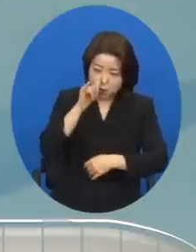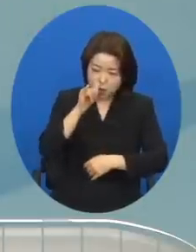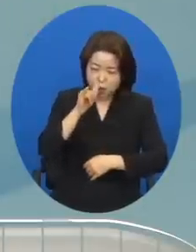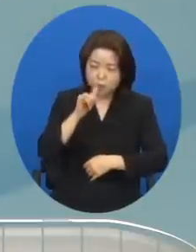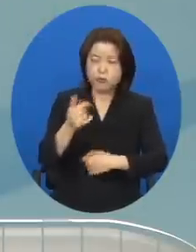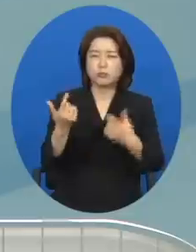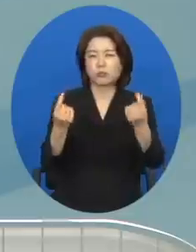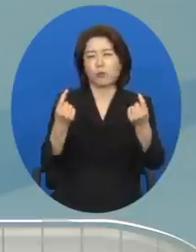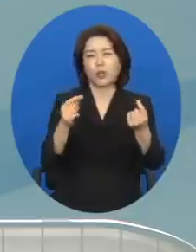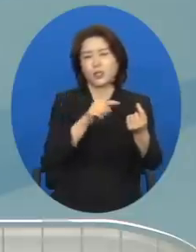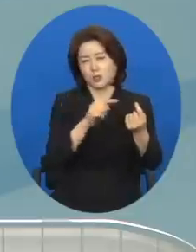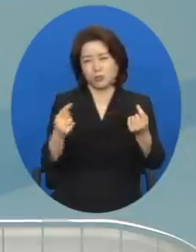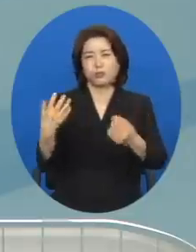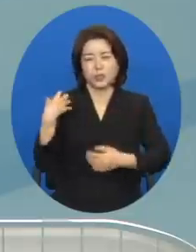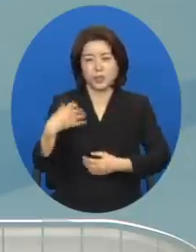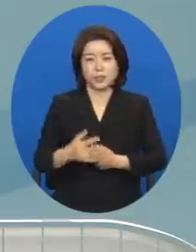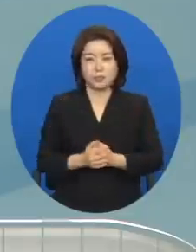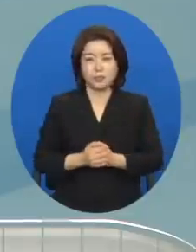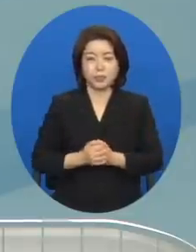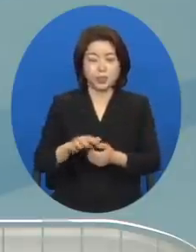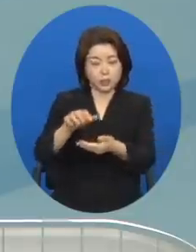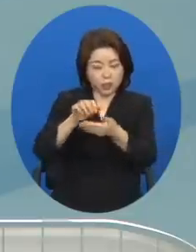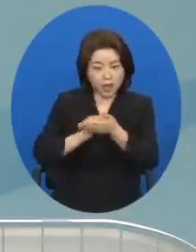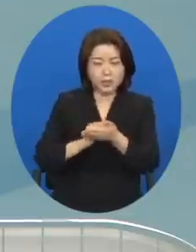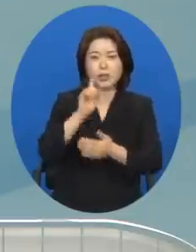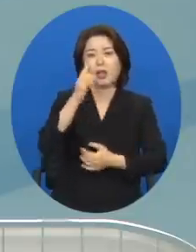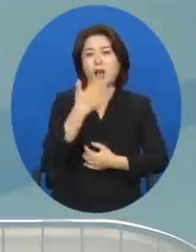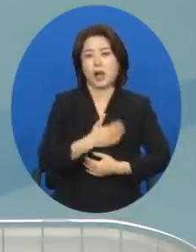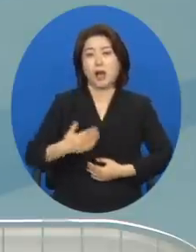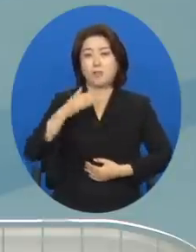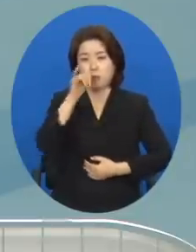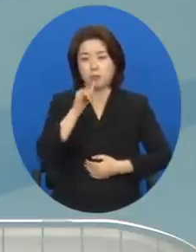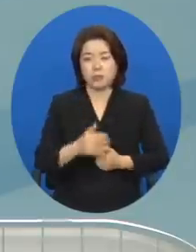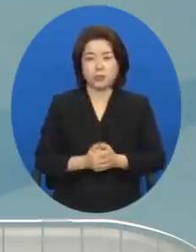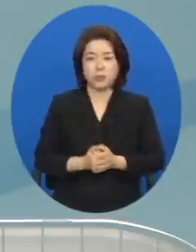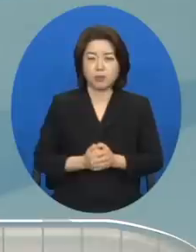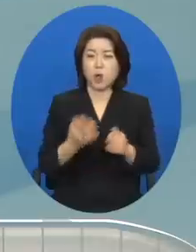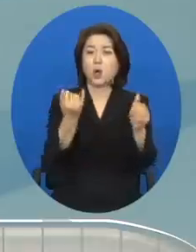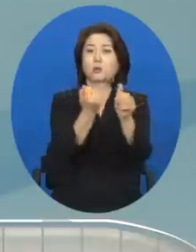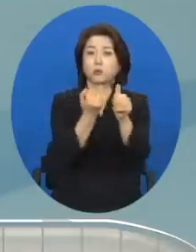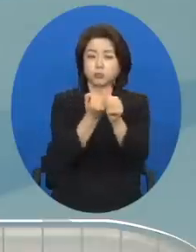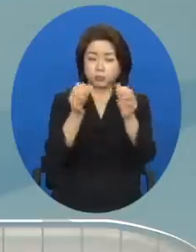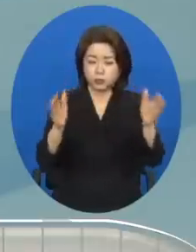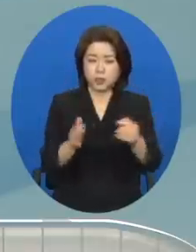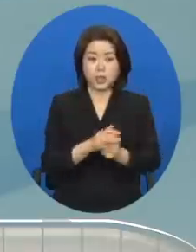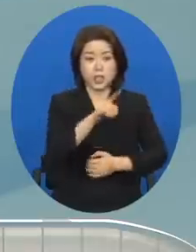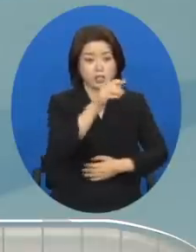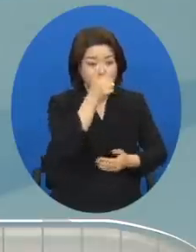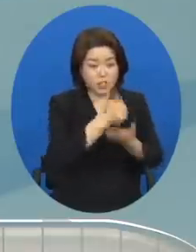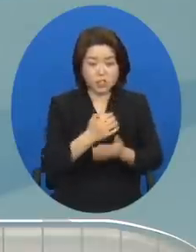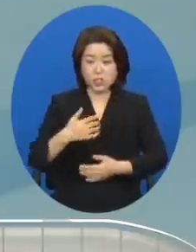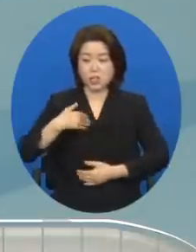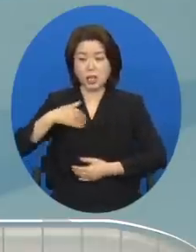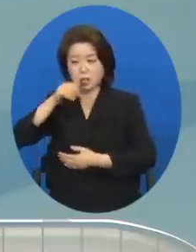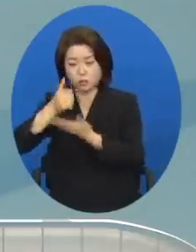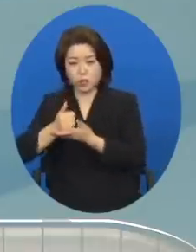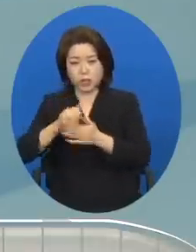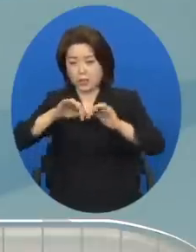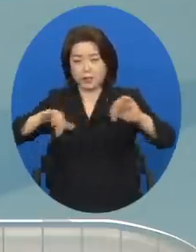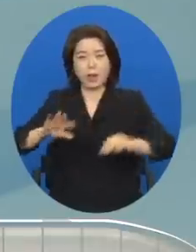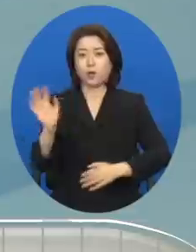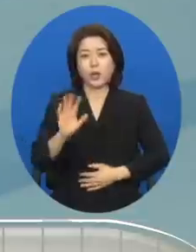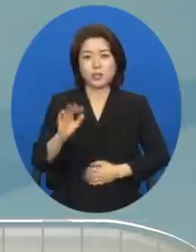그걸 받아들이는 것이 한 몸입니다. 그러니까 부부 사이에는 이제 내재가 없는 거예요.